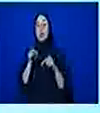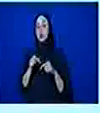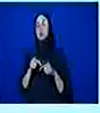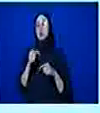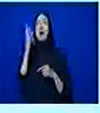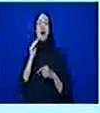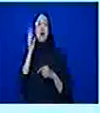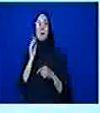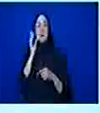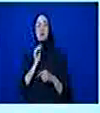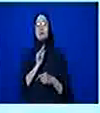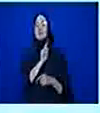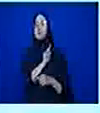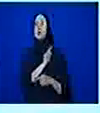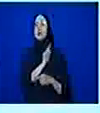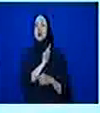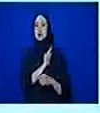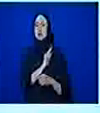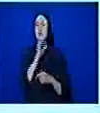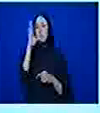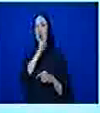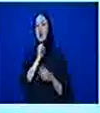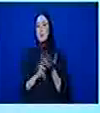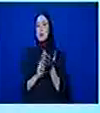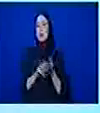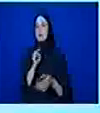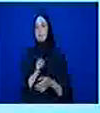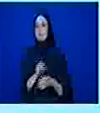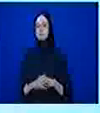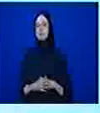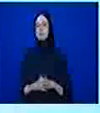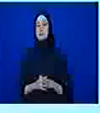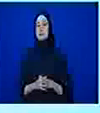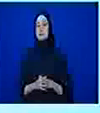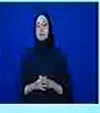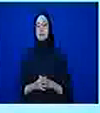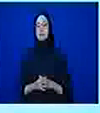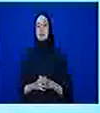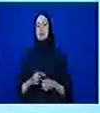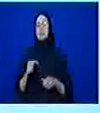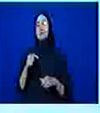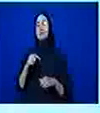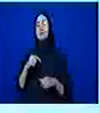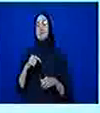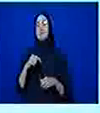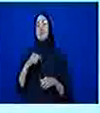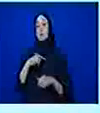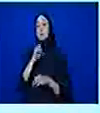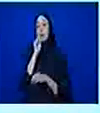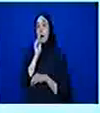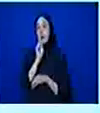kita alami, dan saya sendiri mengetahui itu. Ya, itu tanggapan saya. Jadi saya